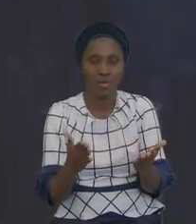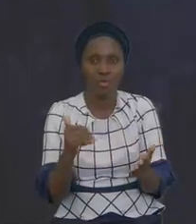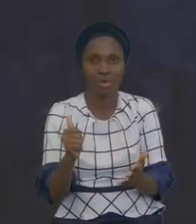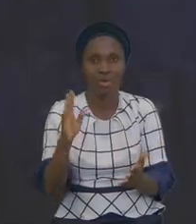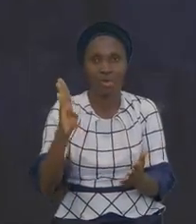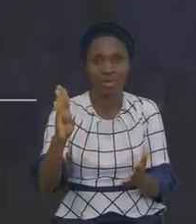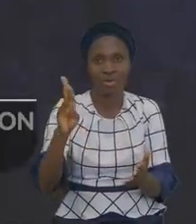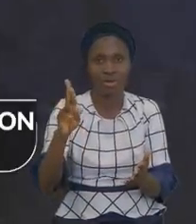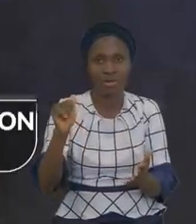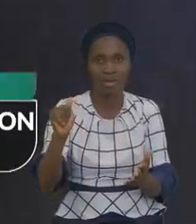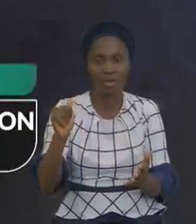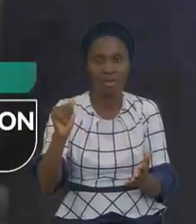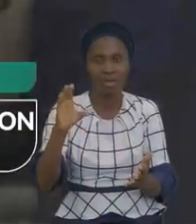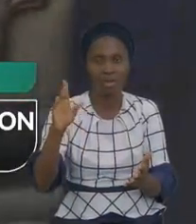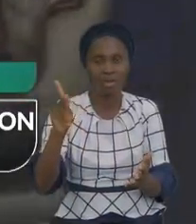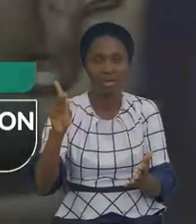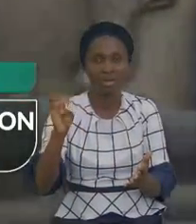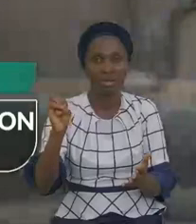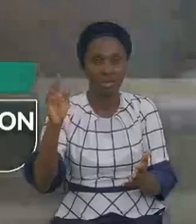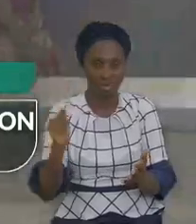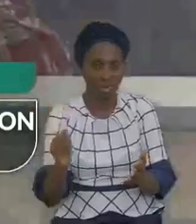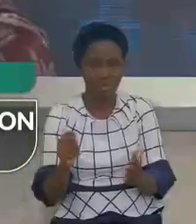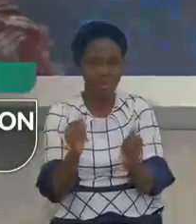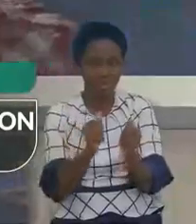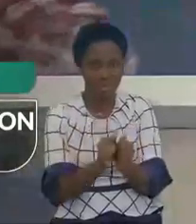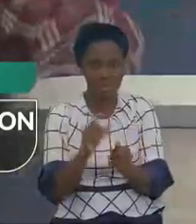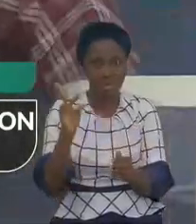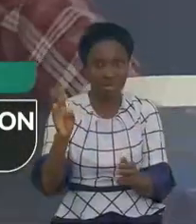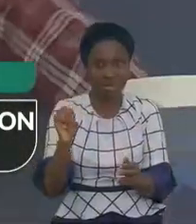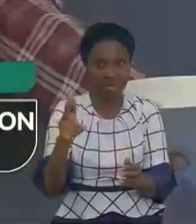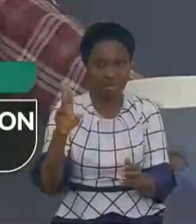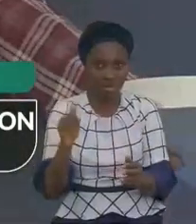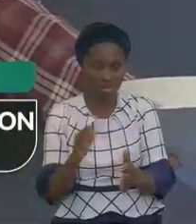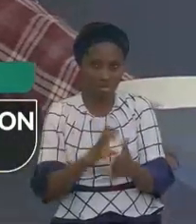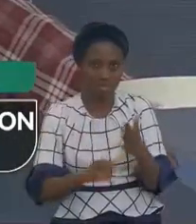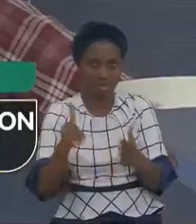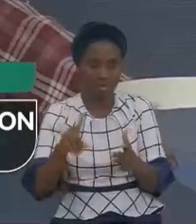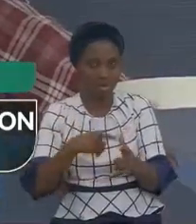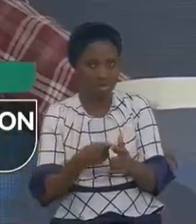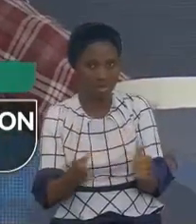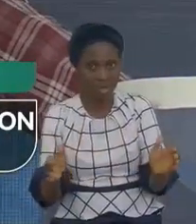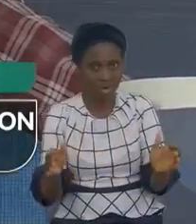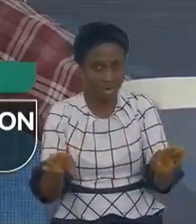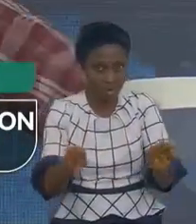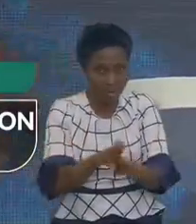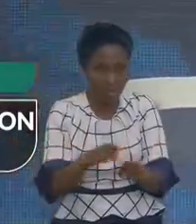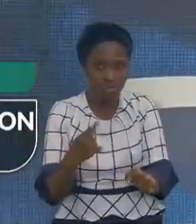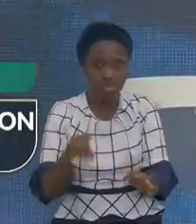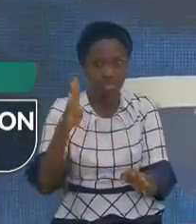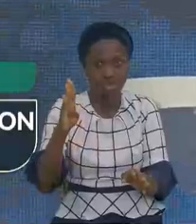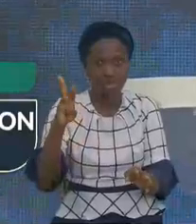chapitre 1 et je ferme la parenthèse avec Deutéronome chapitre 2. Pensez à